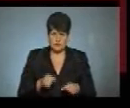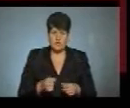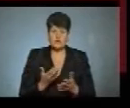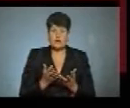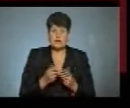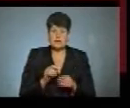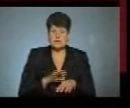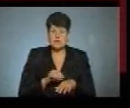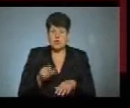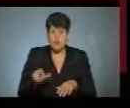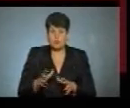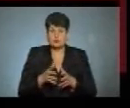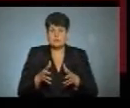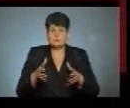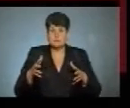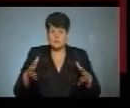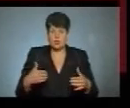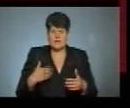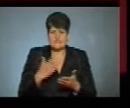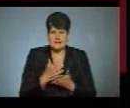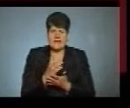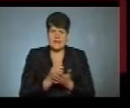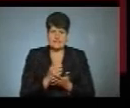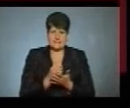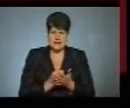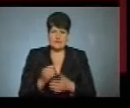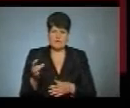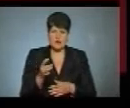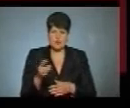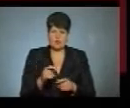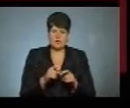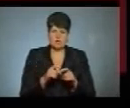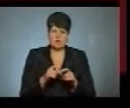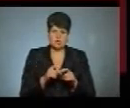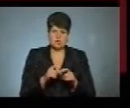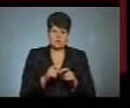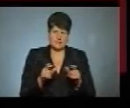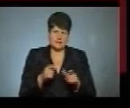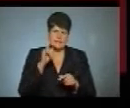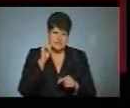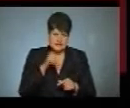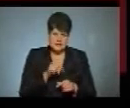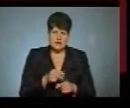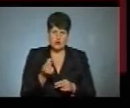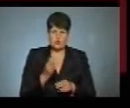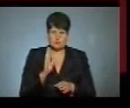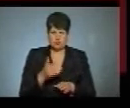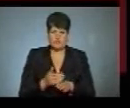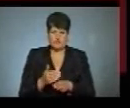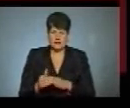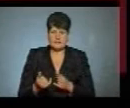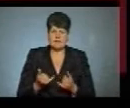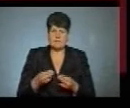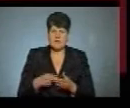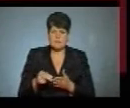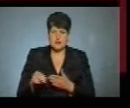буде збільшена, в нас є резерв, є районний штаб, який це знає, і тоді кошти будуть виділені для